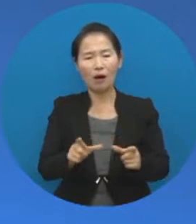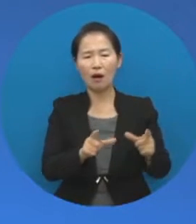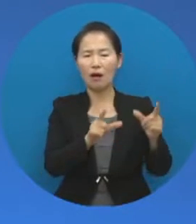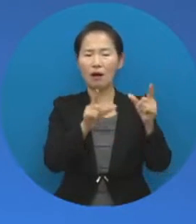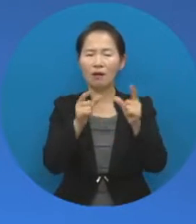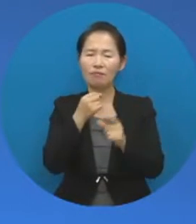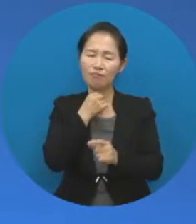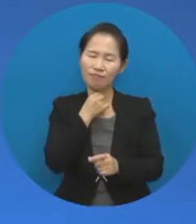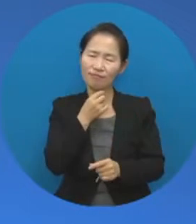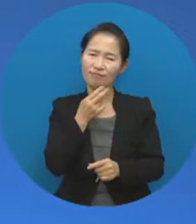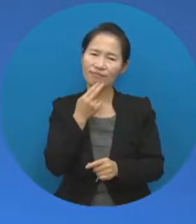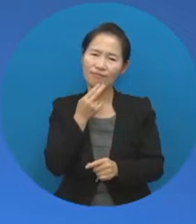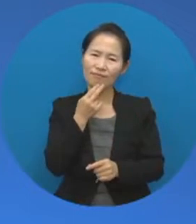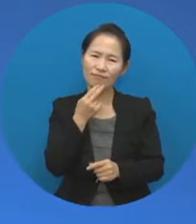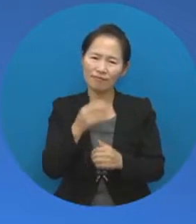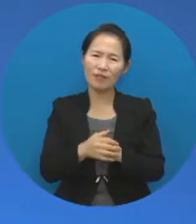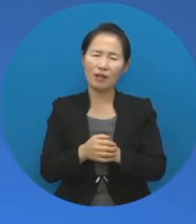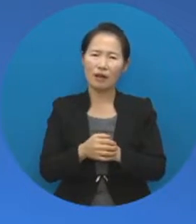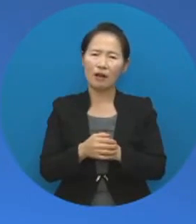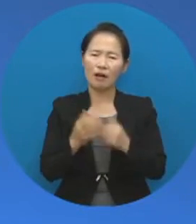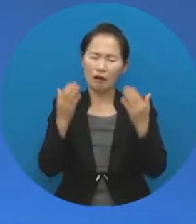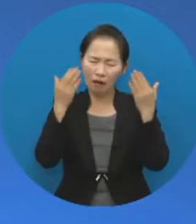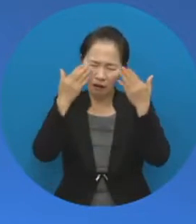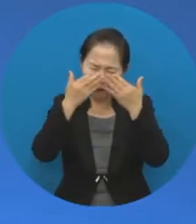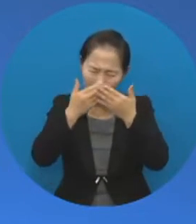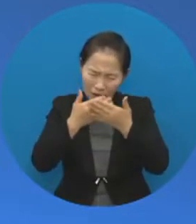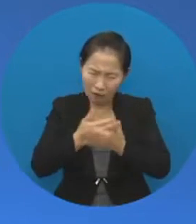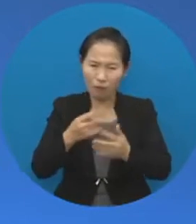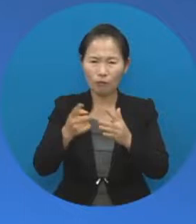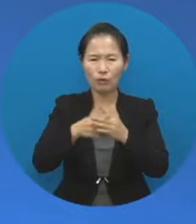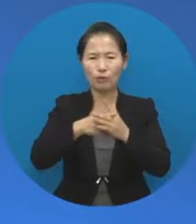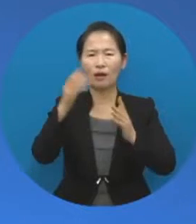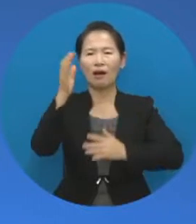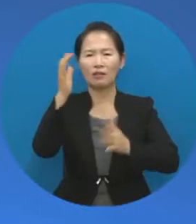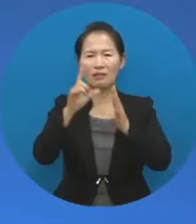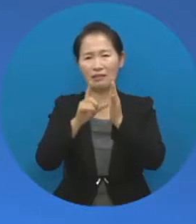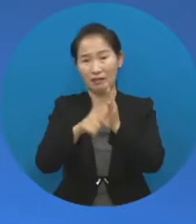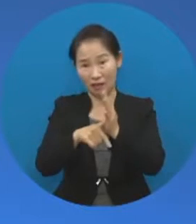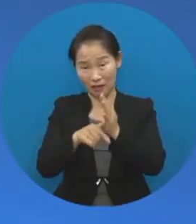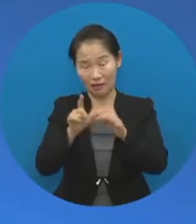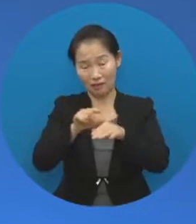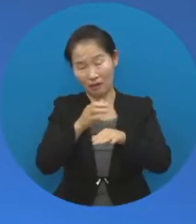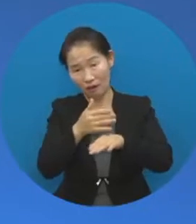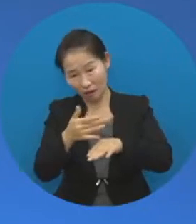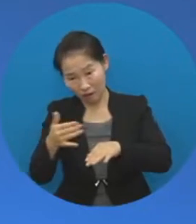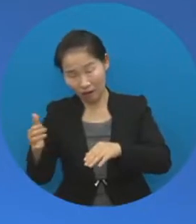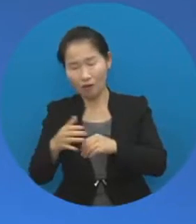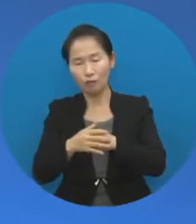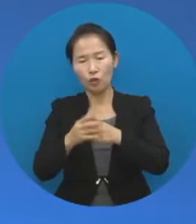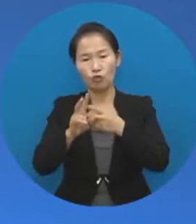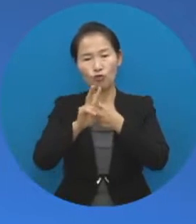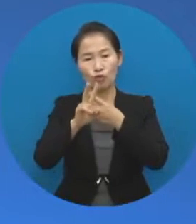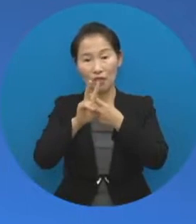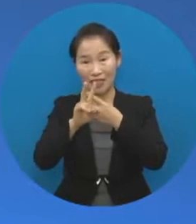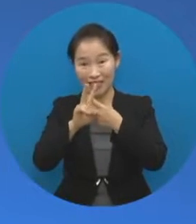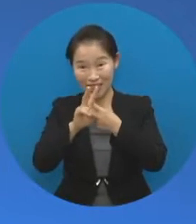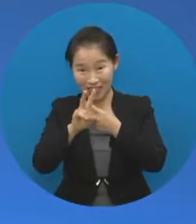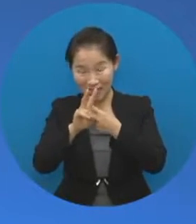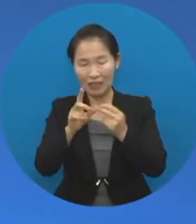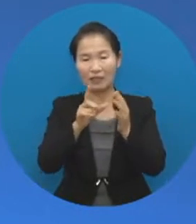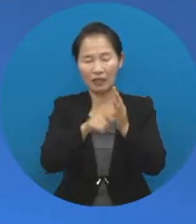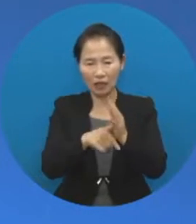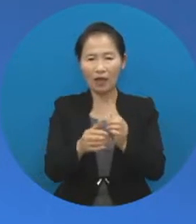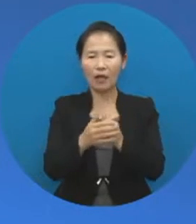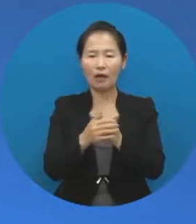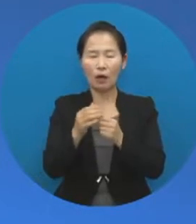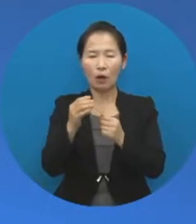않았었는데요. 그렇게 암울한 초등학교 시절 6년이 지나고 중학교 2학년이 되었는데 담임선생님이 화상 무료 수술